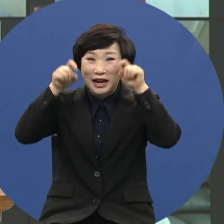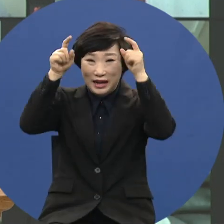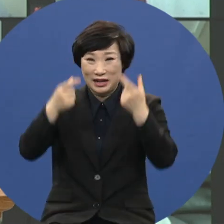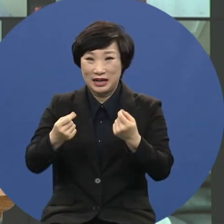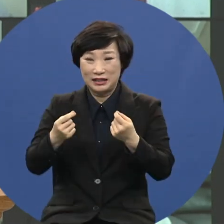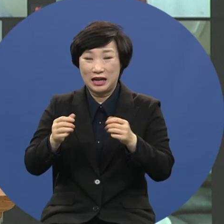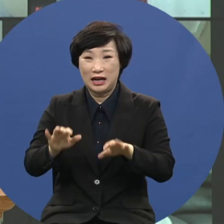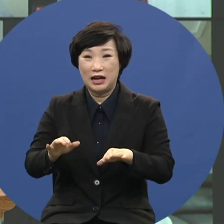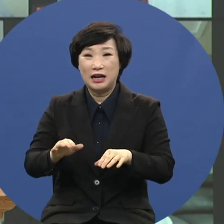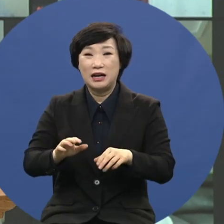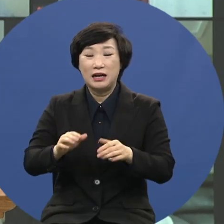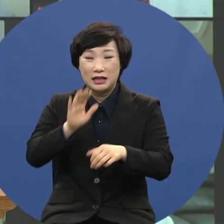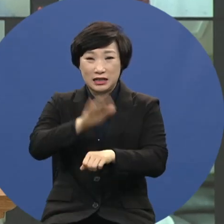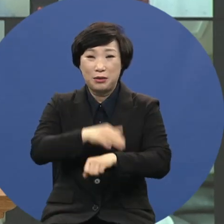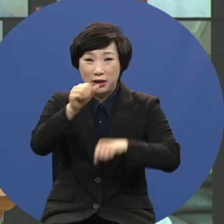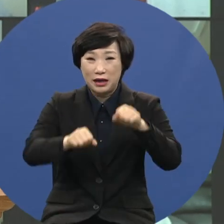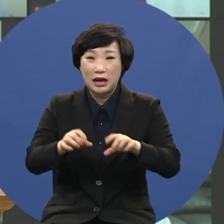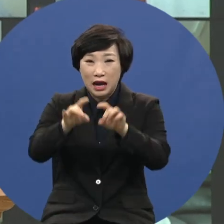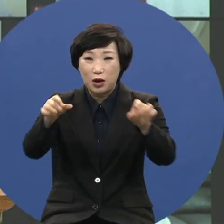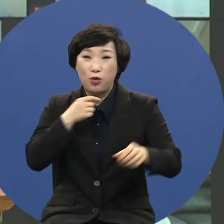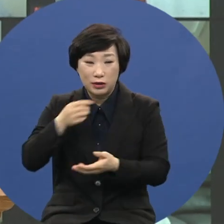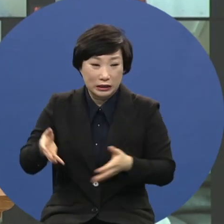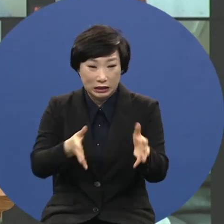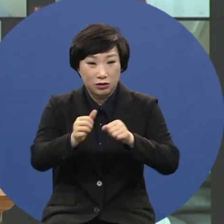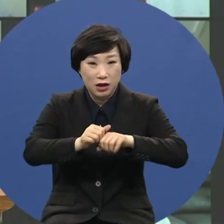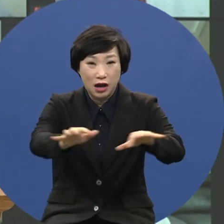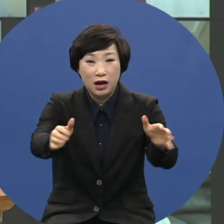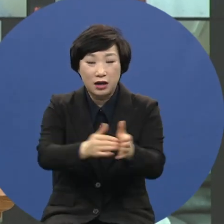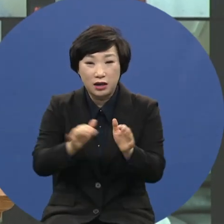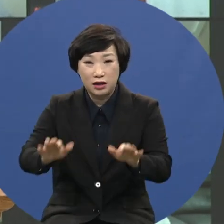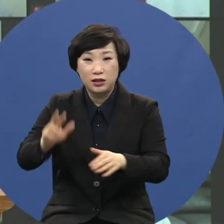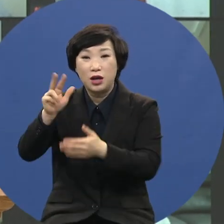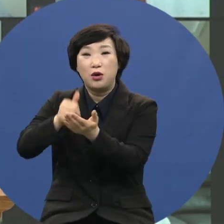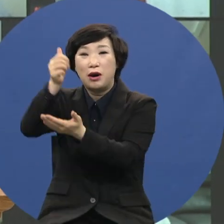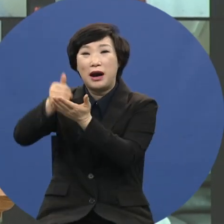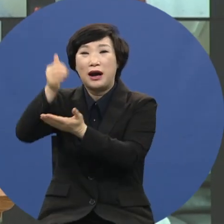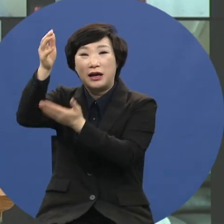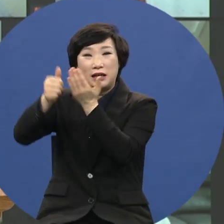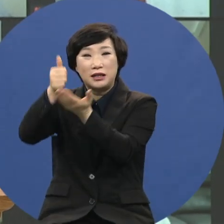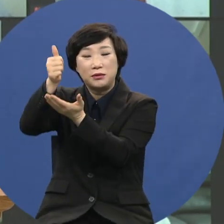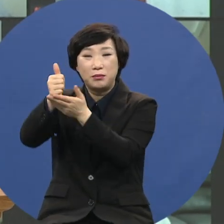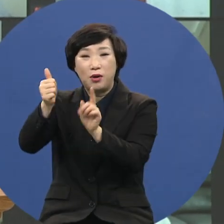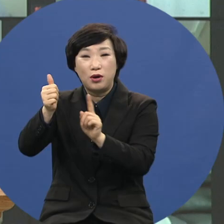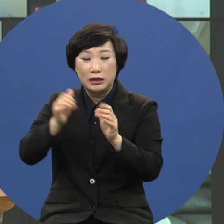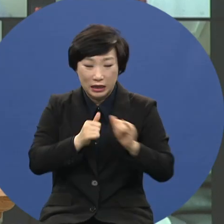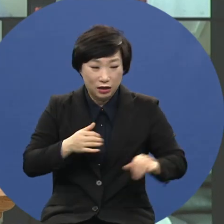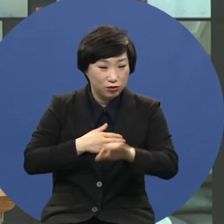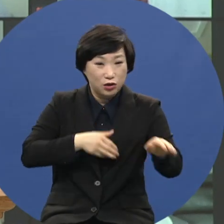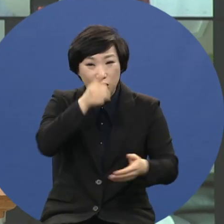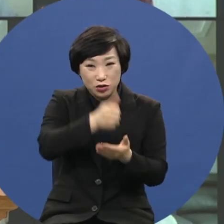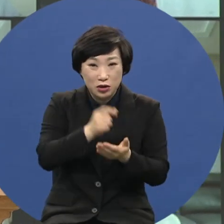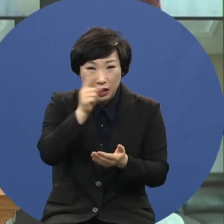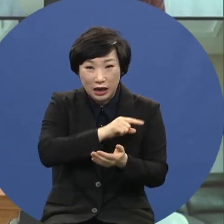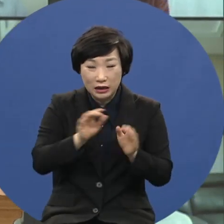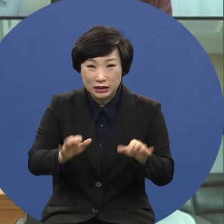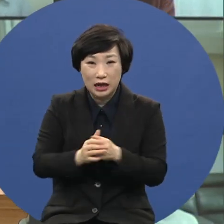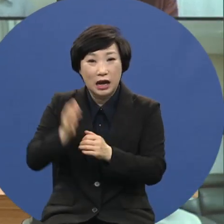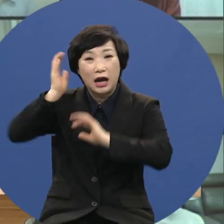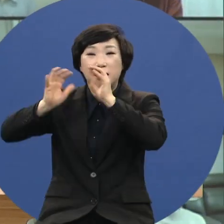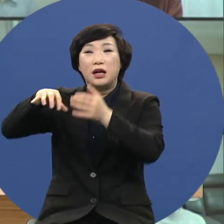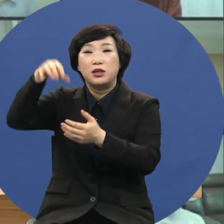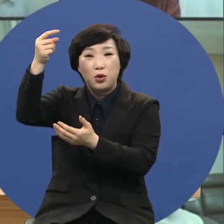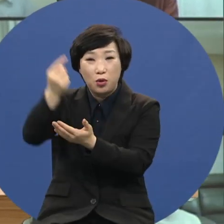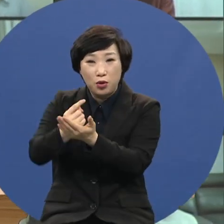갔거늘 여호와께서는 우리 무리의 죄악을 하늘로서 내리고 오신 예수 그리스도 아들